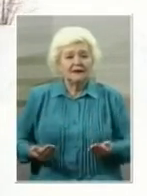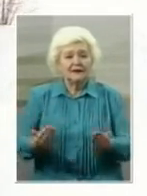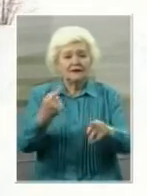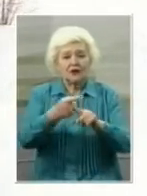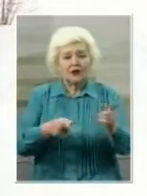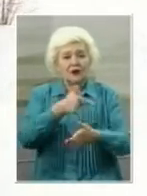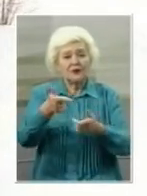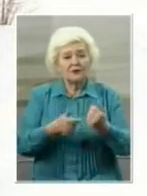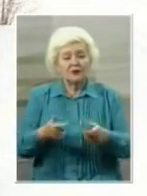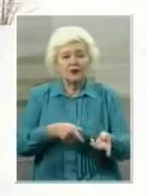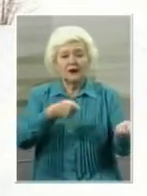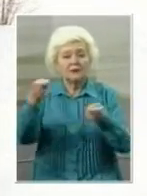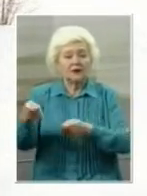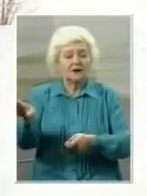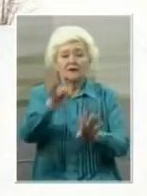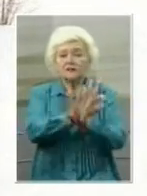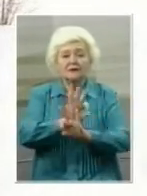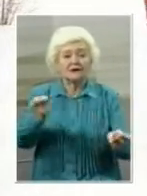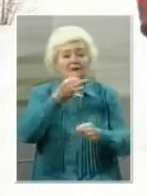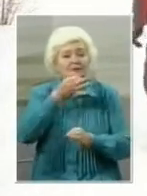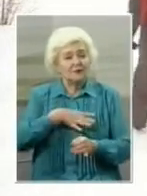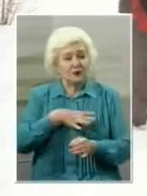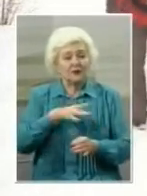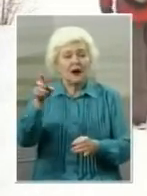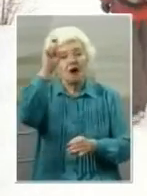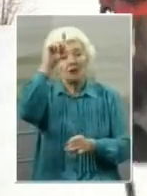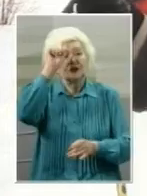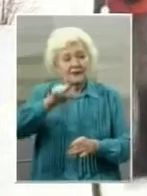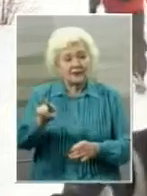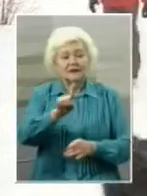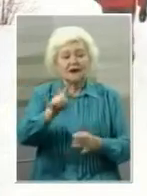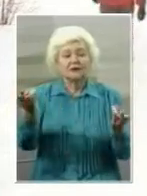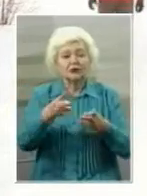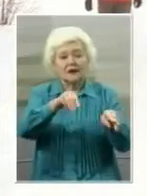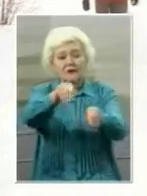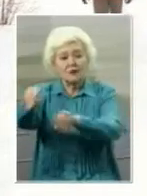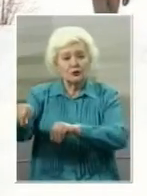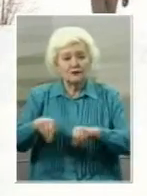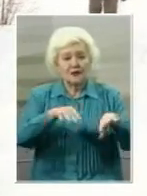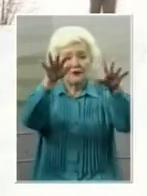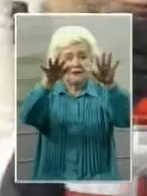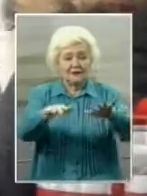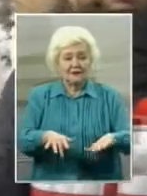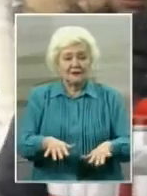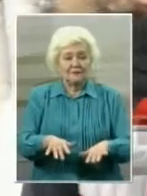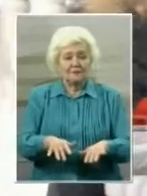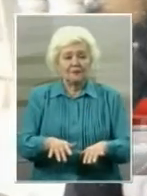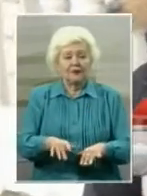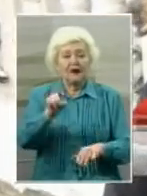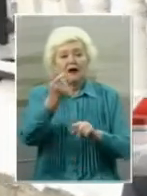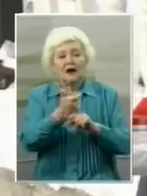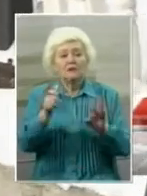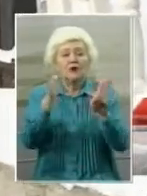покатали. Класно, чудово все, мені подобається. Боженька знає, що треба було посипатись снігом. Погода